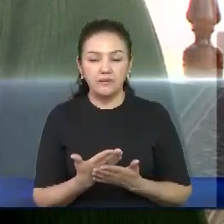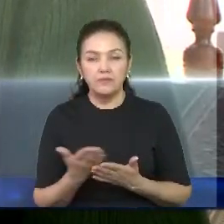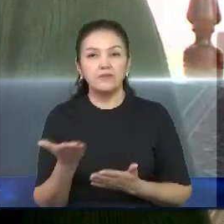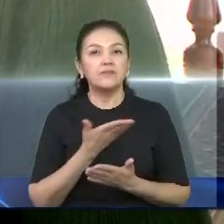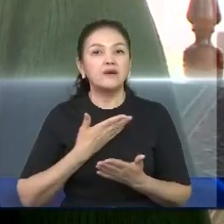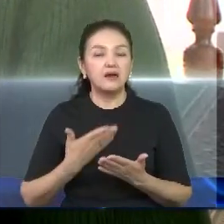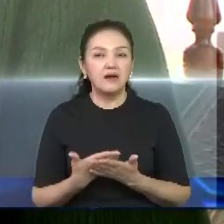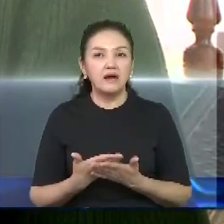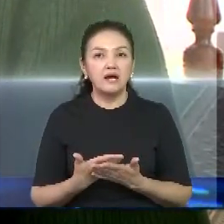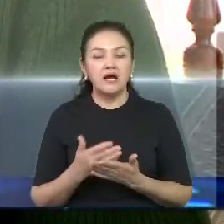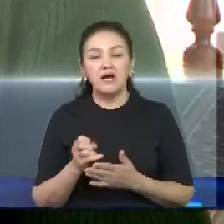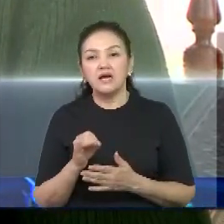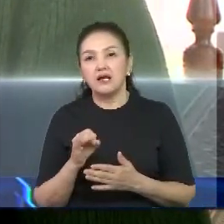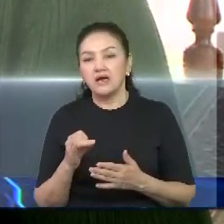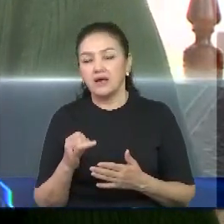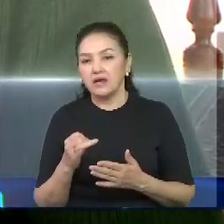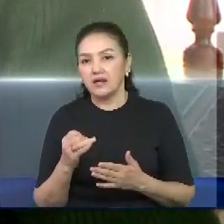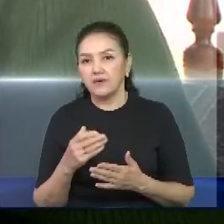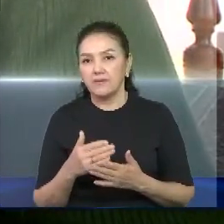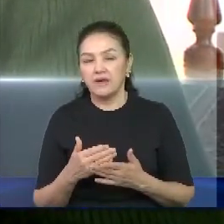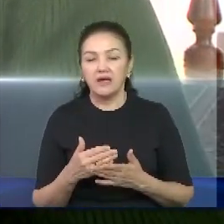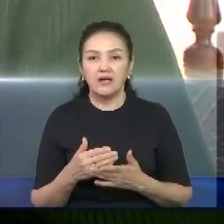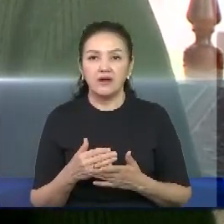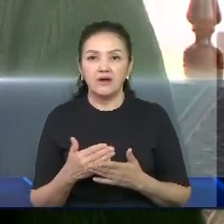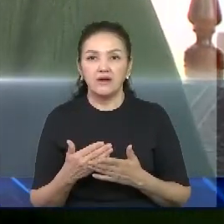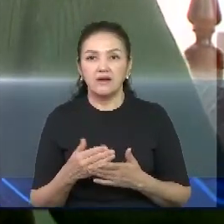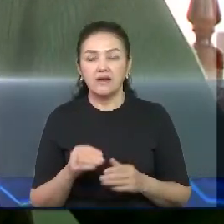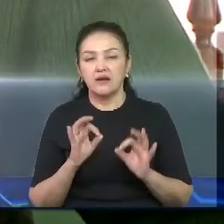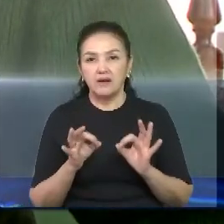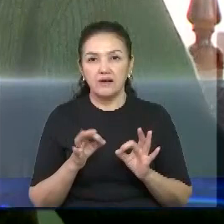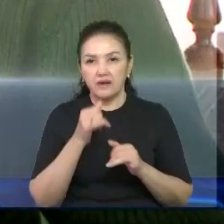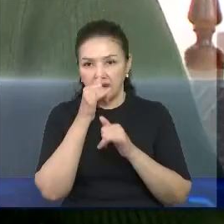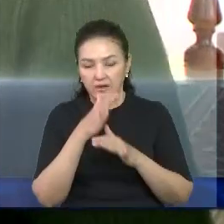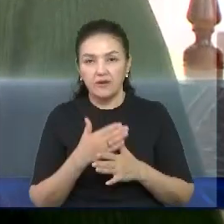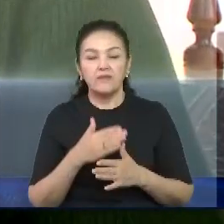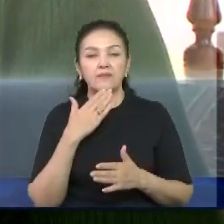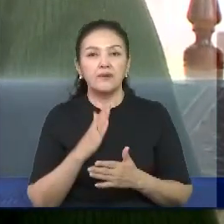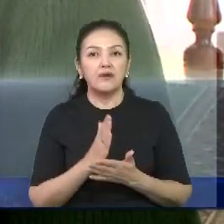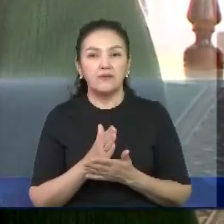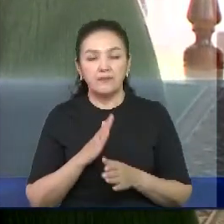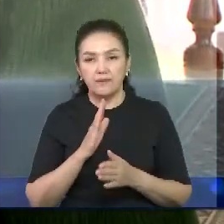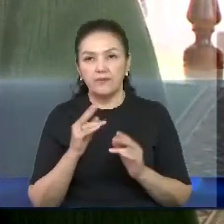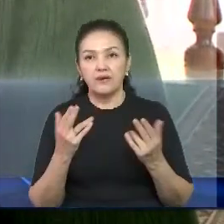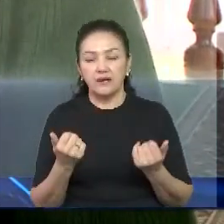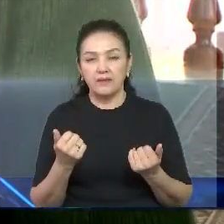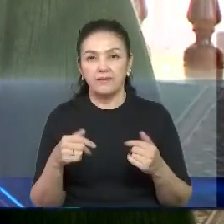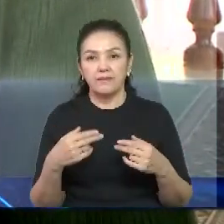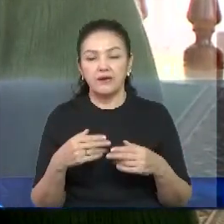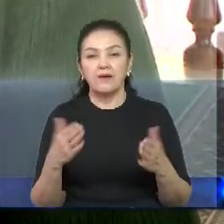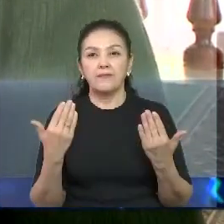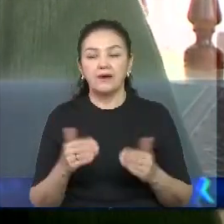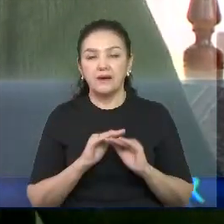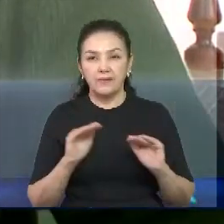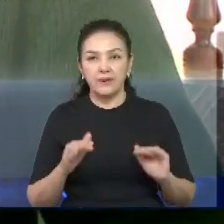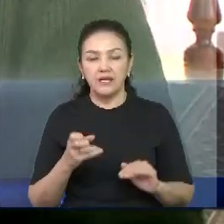біз қаламгерлер былайша айтқан кезде енді ащы да болса қанағаттандыра алмай отқанымыз, сұранысты өте алмай отқанымыз рас. Сол себепті де осы